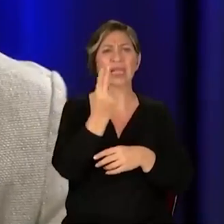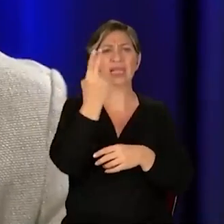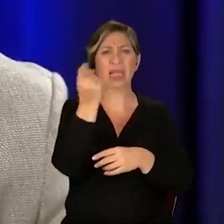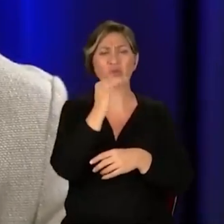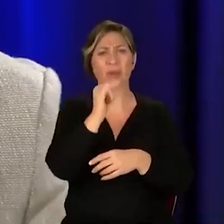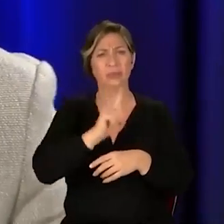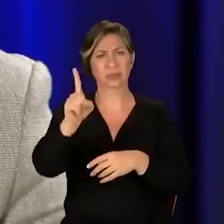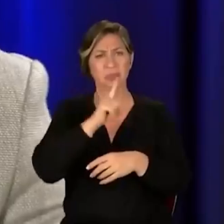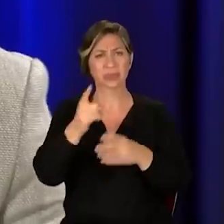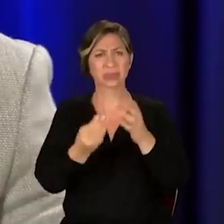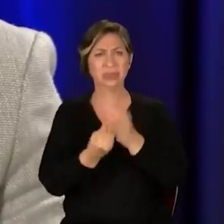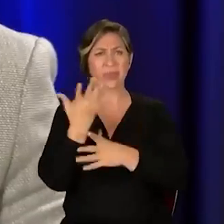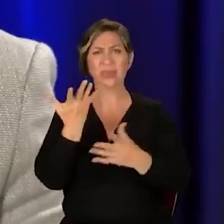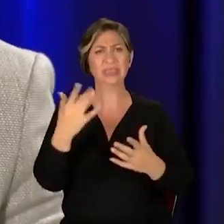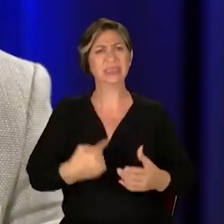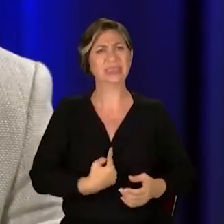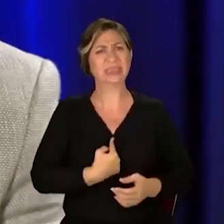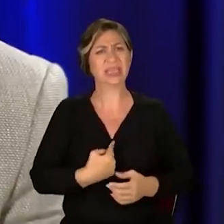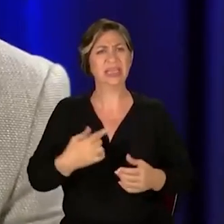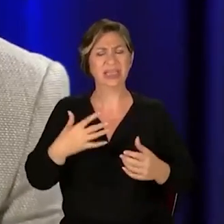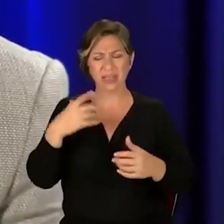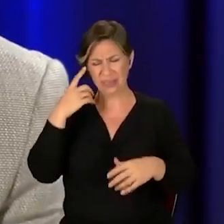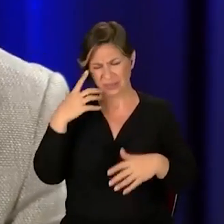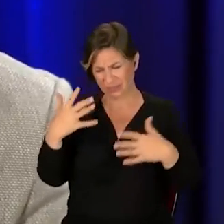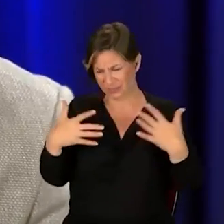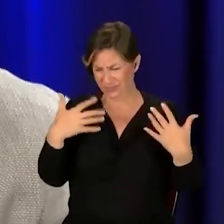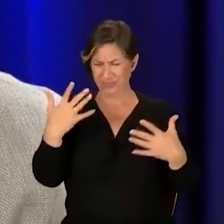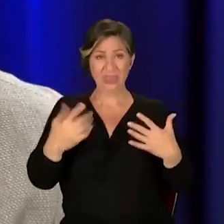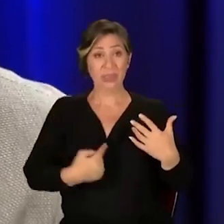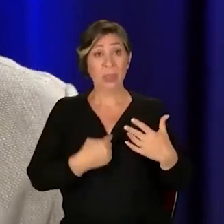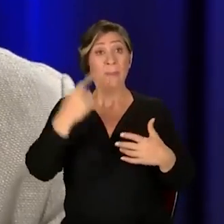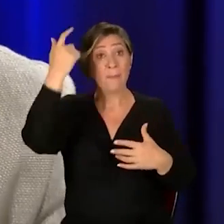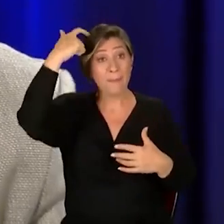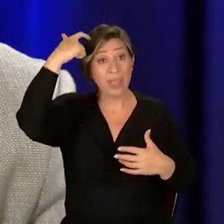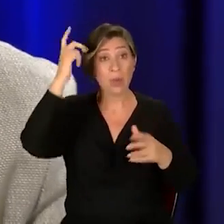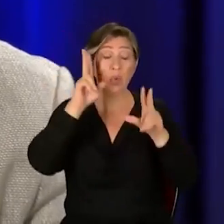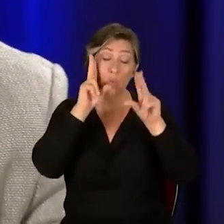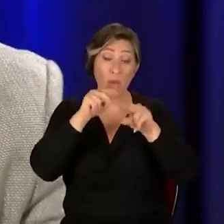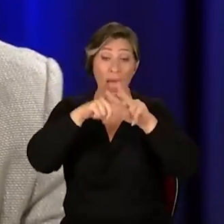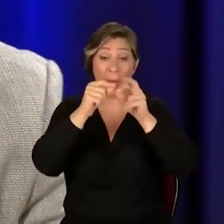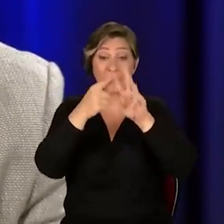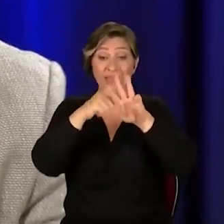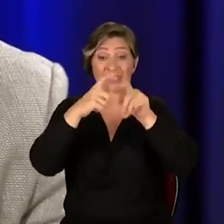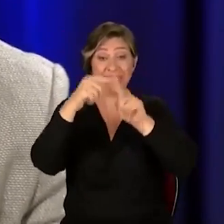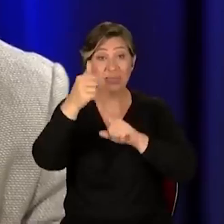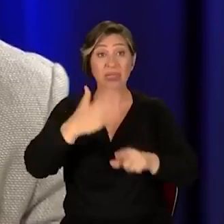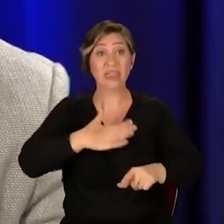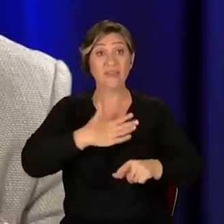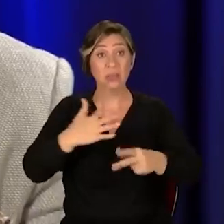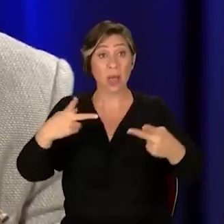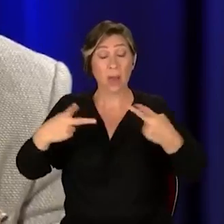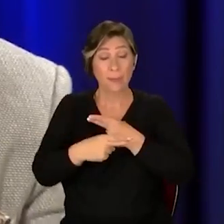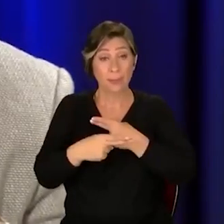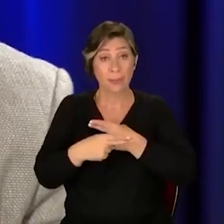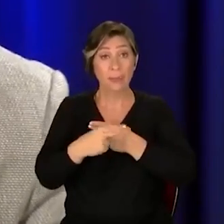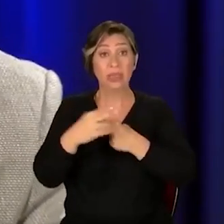tuvalete gittiniz. Sabah kalktığınızda nasıl hissedersiniz? Kendinizi sersem hissedersiniz. İşte beyin uyku apnede bu nefes kesilmeleriyle beraber